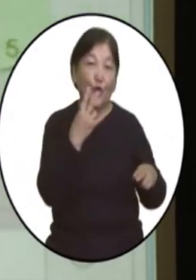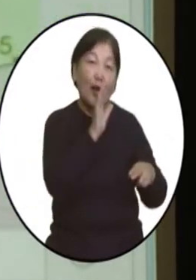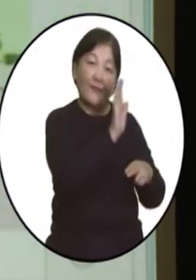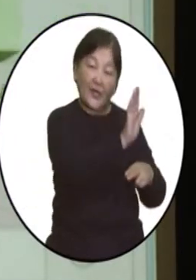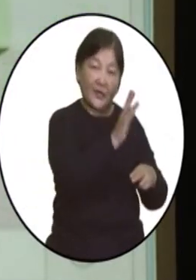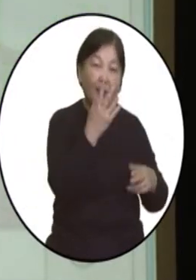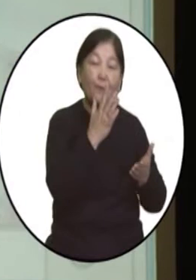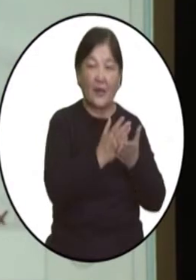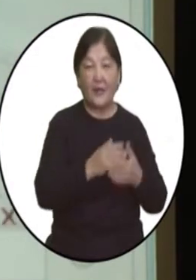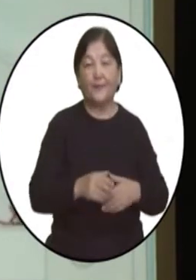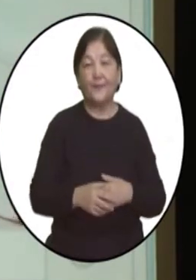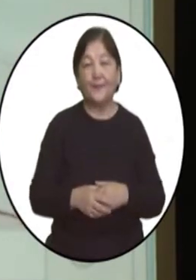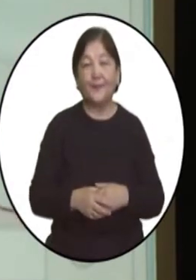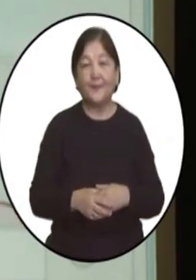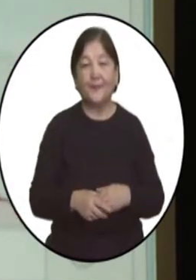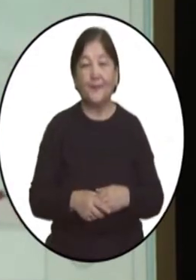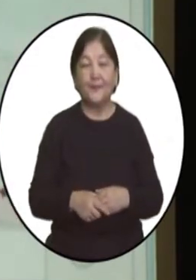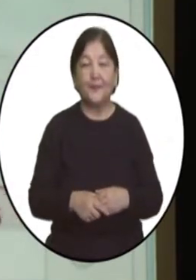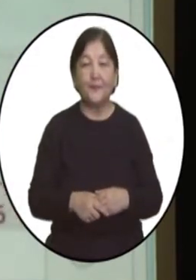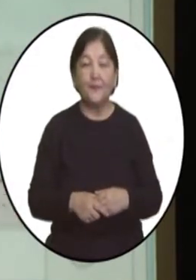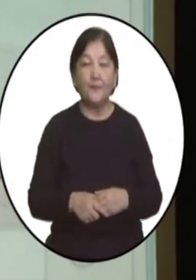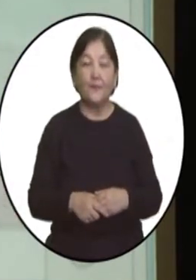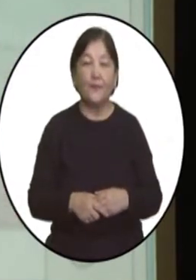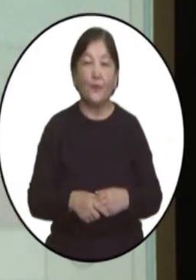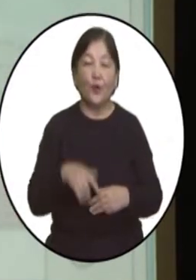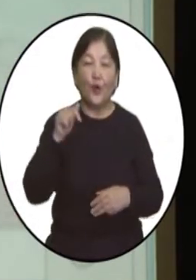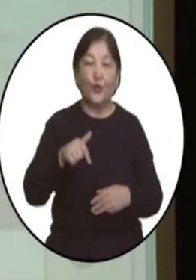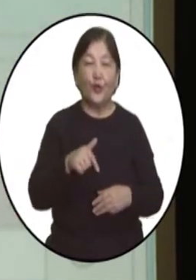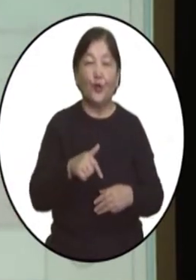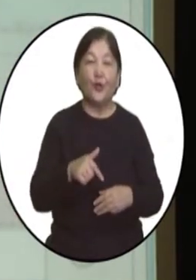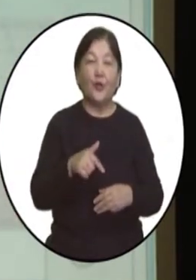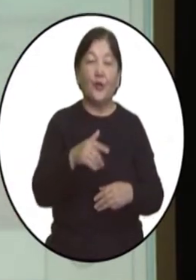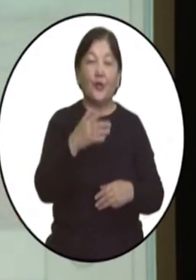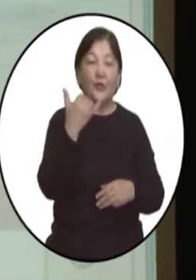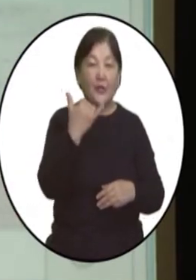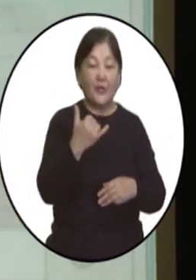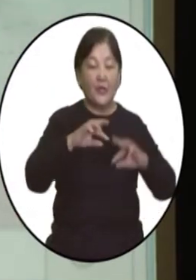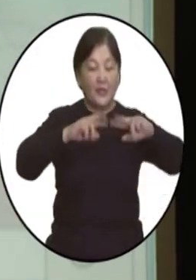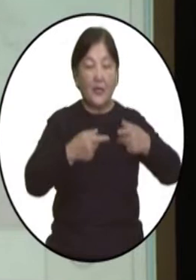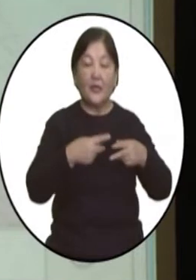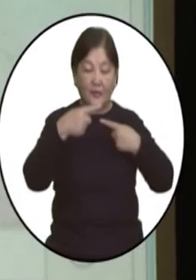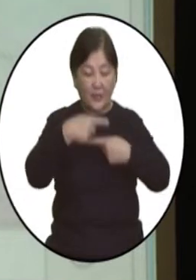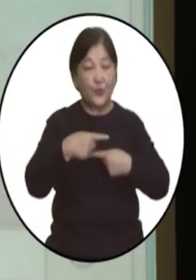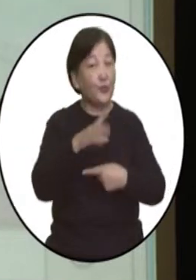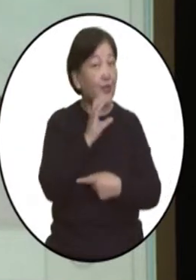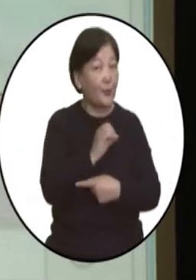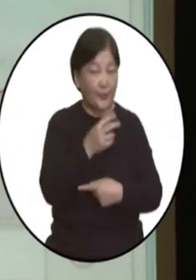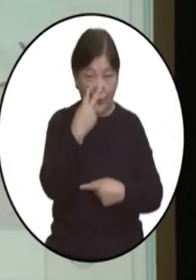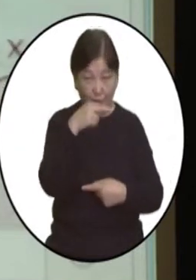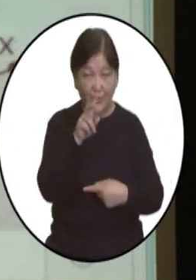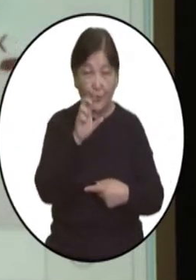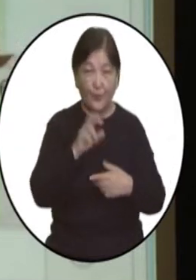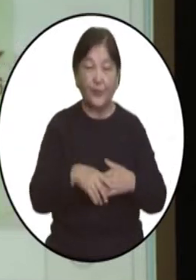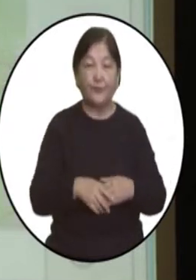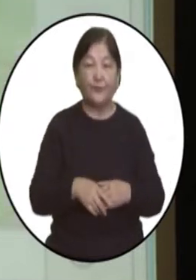хавтгаа дээрх цэг болох нь эндээс харагдаж байна. За тэгвэл одоо бүгдээрээ y-ийг тэг болгоод үзье. Y